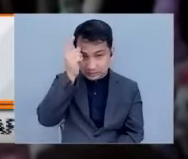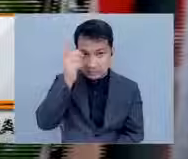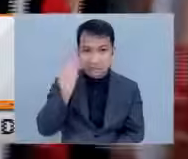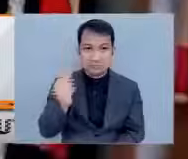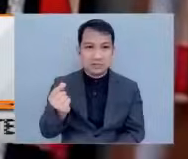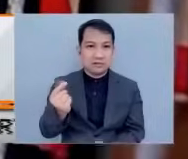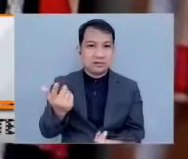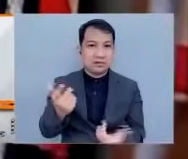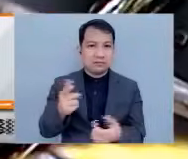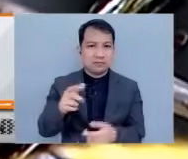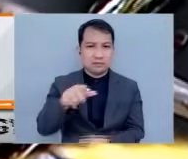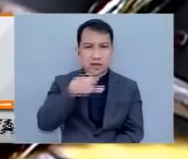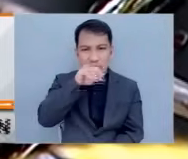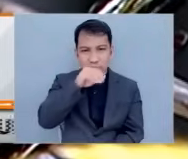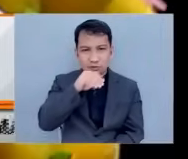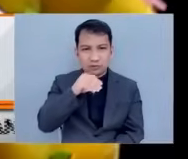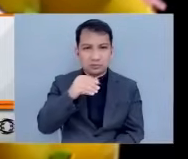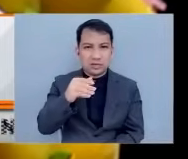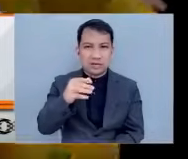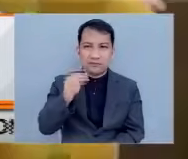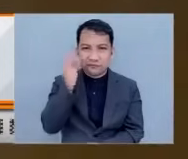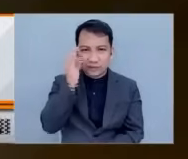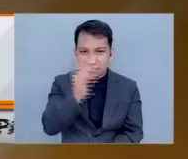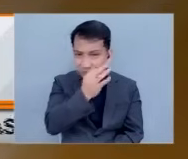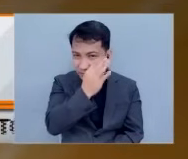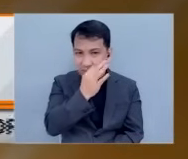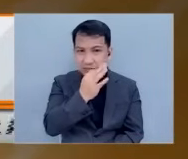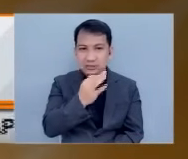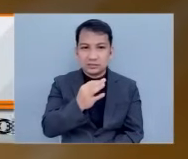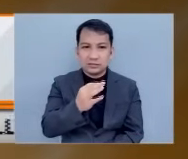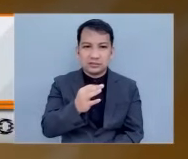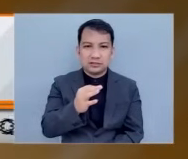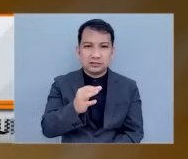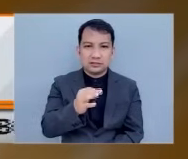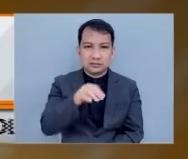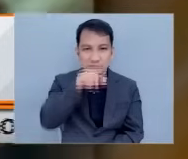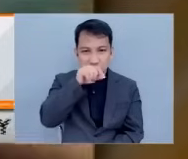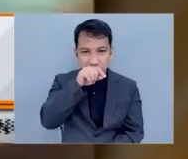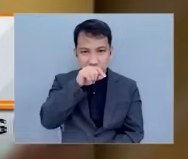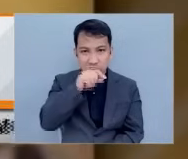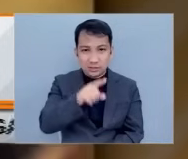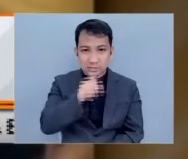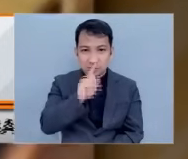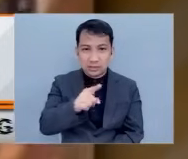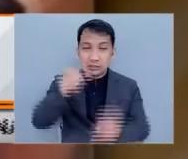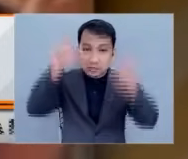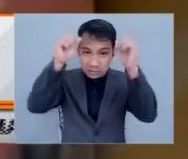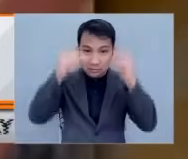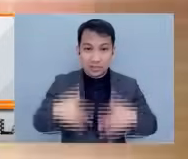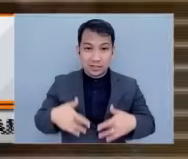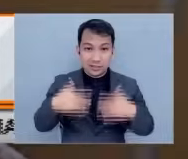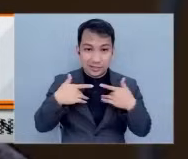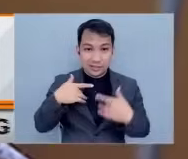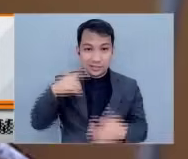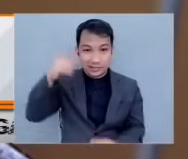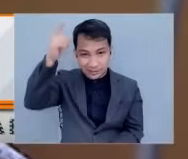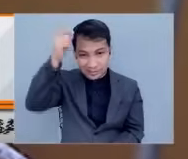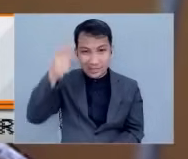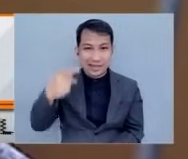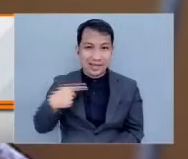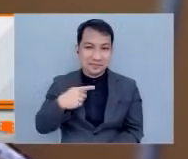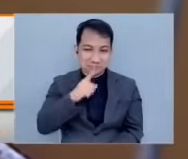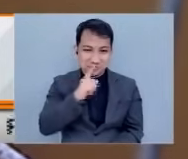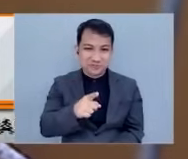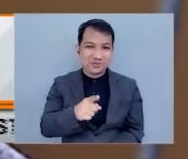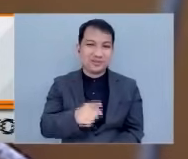aso, halaman, bulaklak, sisiyo, at as in, literal na buhay na sisiyo.